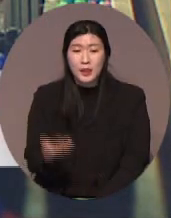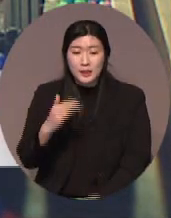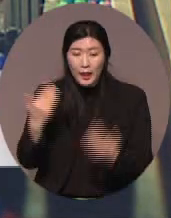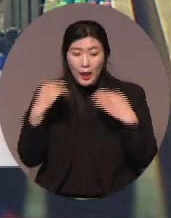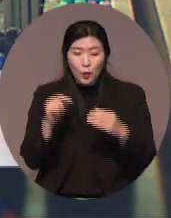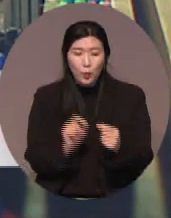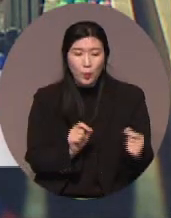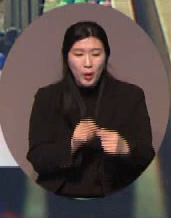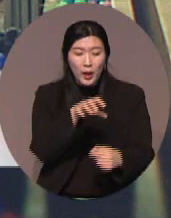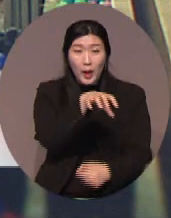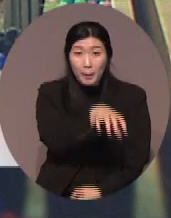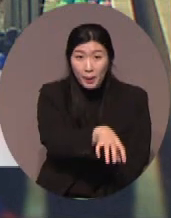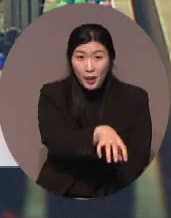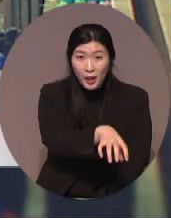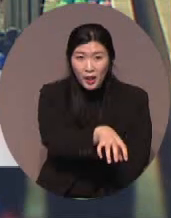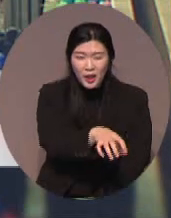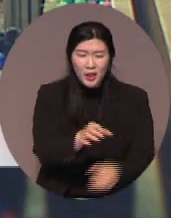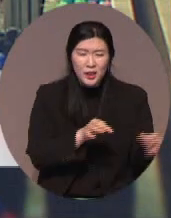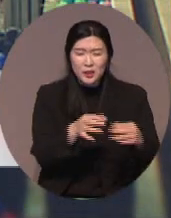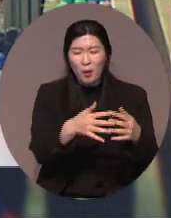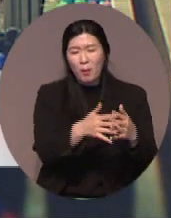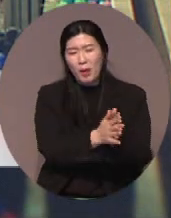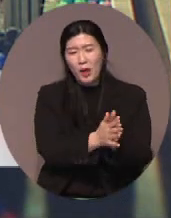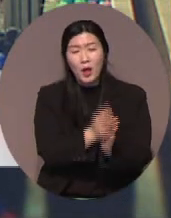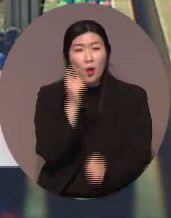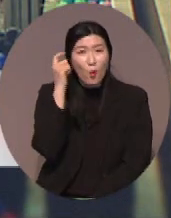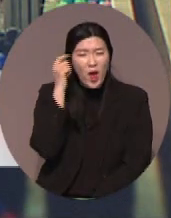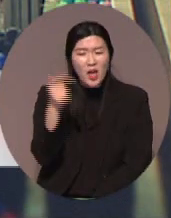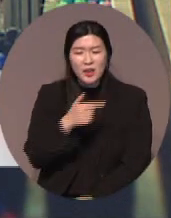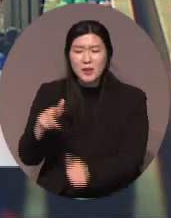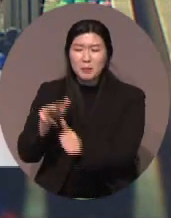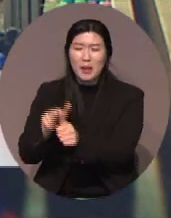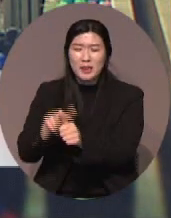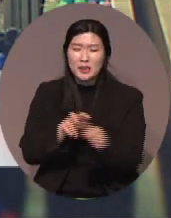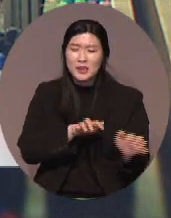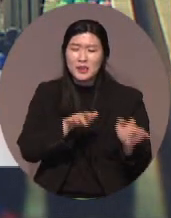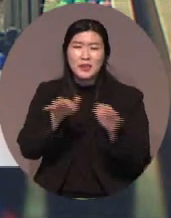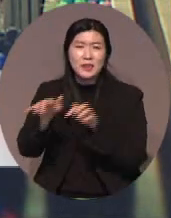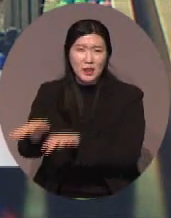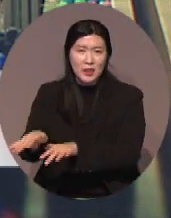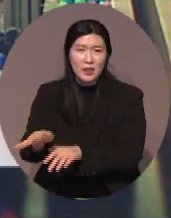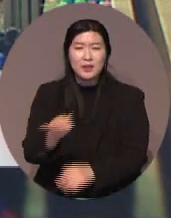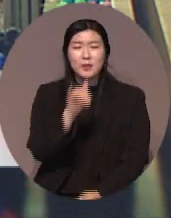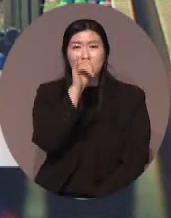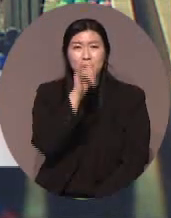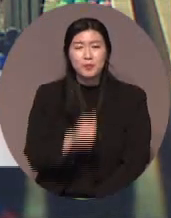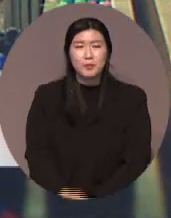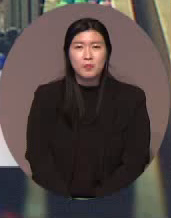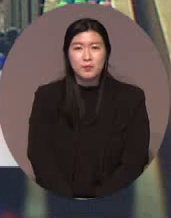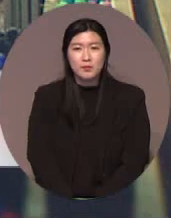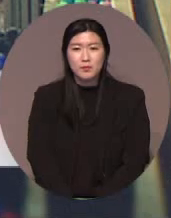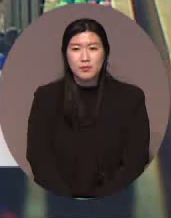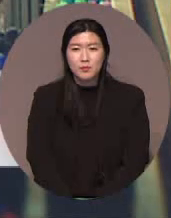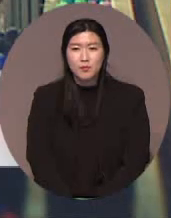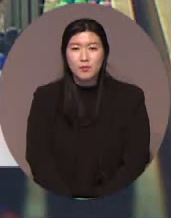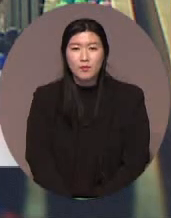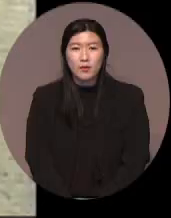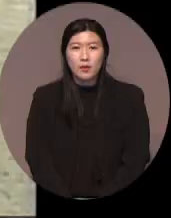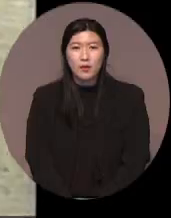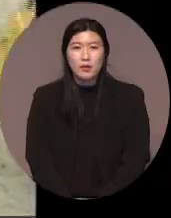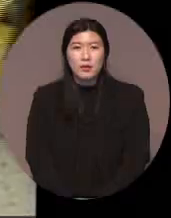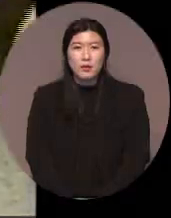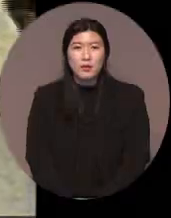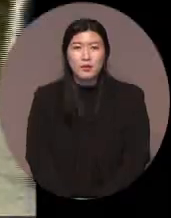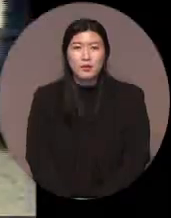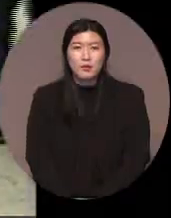학교와 문구점들은 대형마트 등과의 경쟁에서 밀리면서 점차 추억 속으로 사라지고 있습니다 유능성 기자입니다